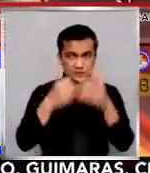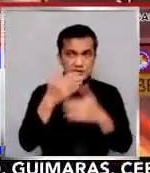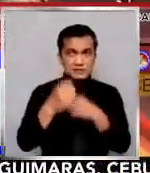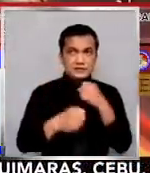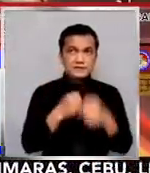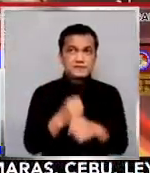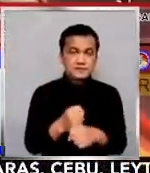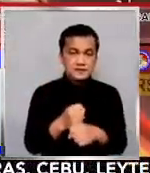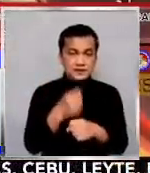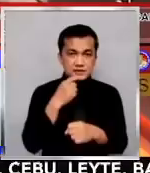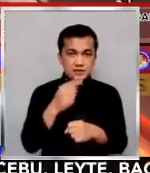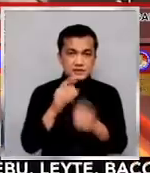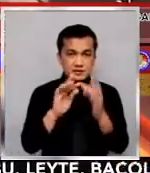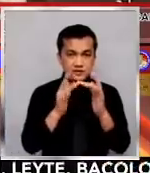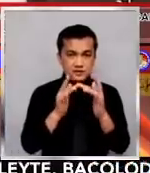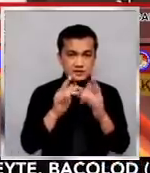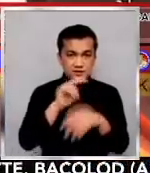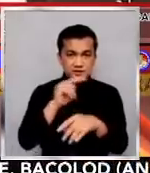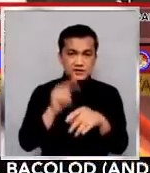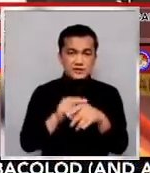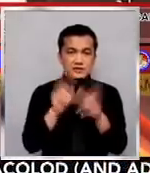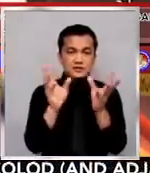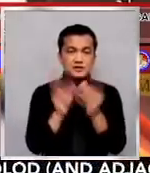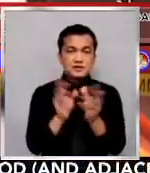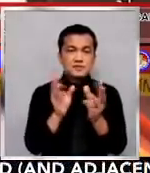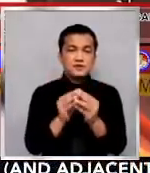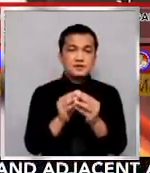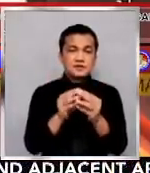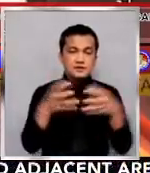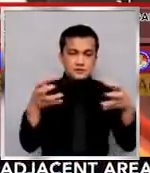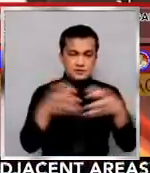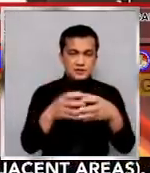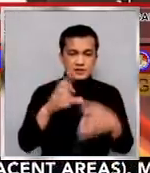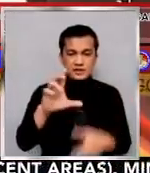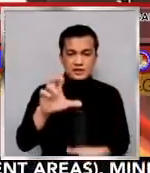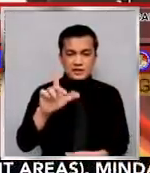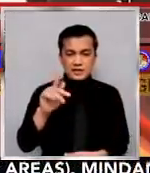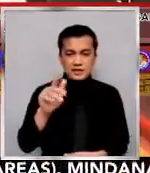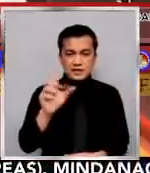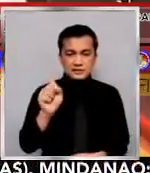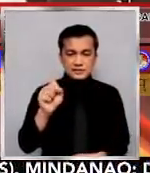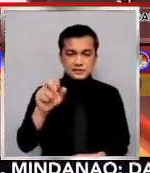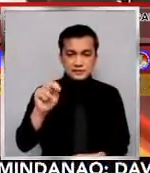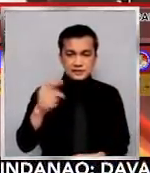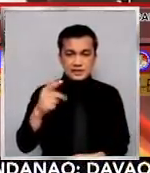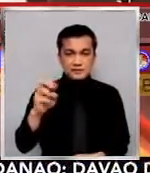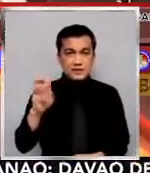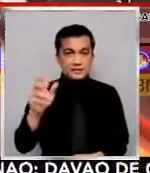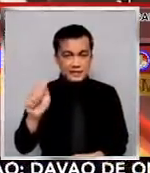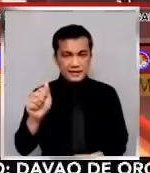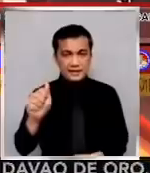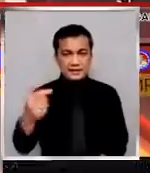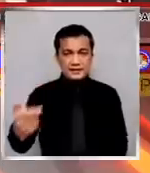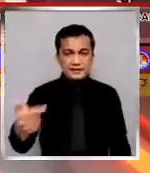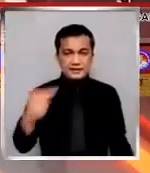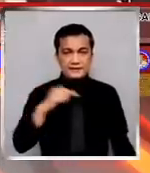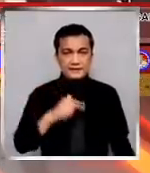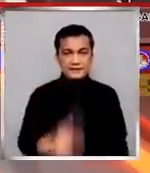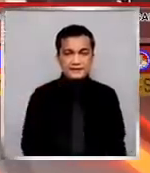online national convention ng Partido Lakas ng Masa. Sandra Aguinaldo, Nakatutok, 24 Oras.